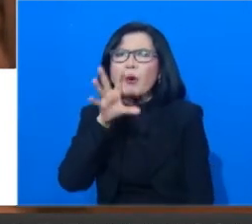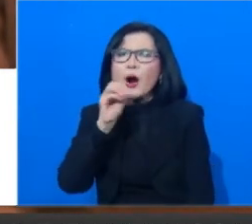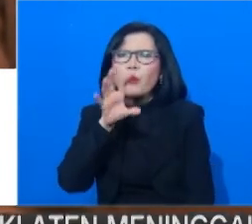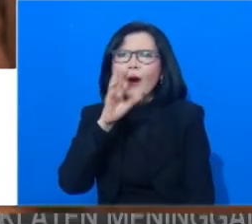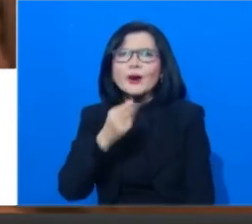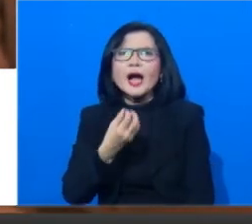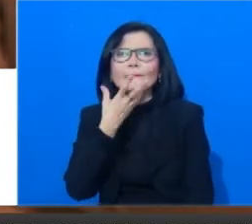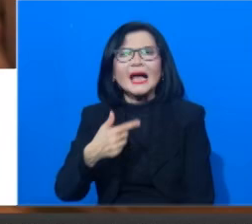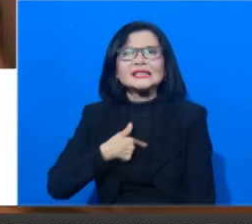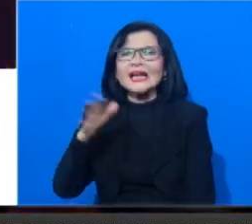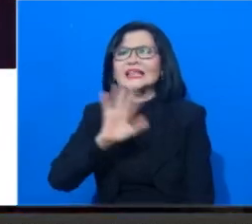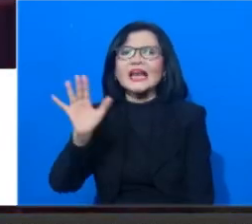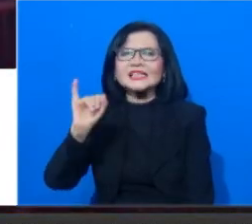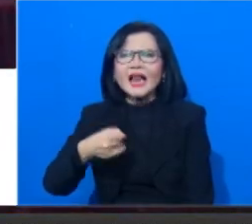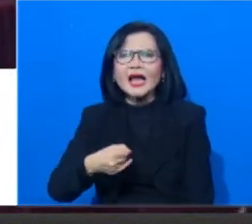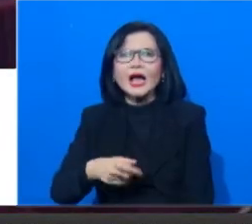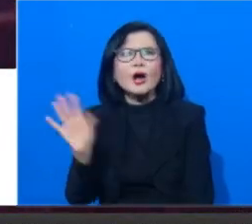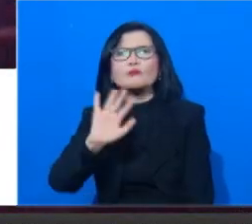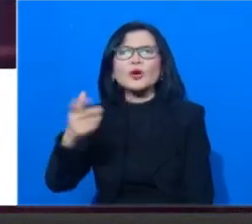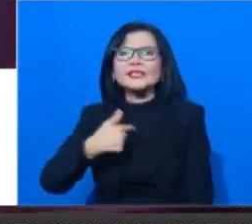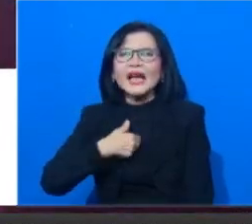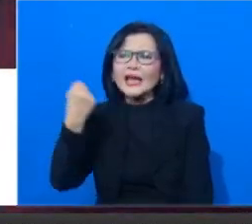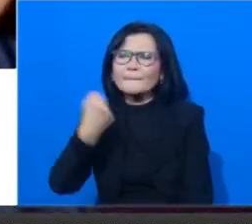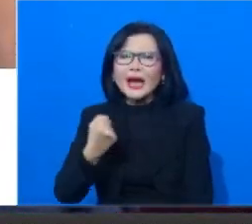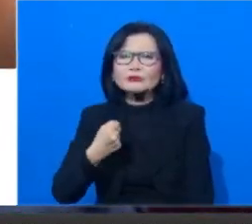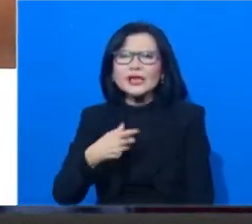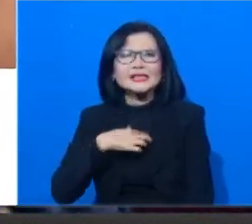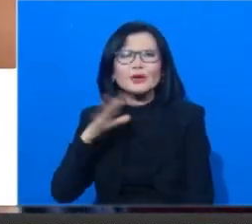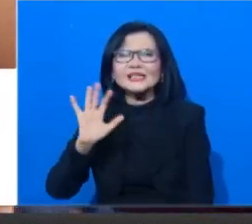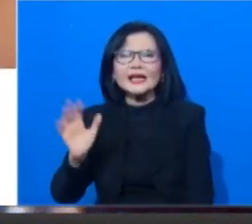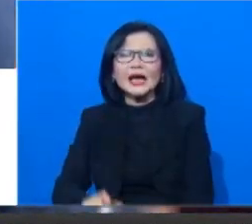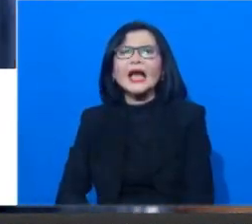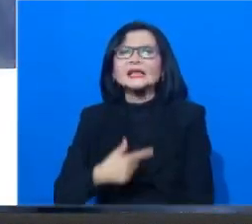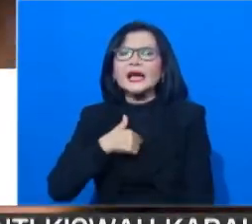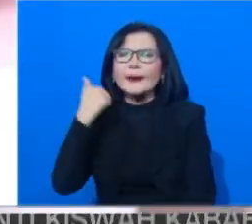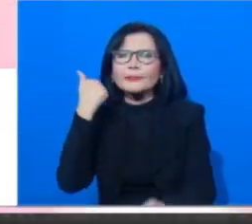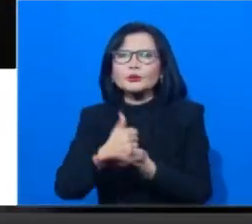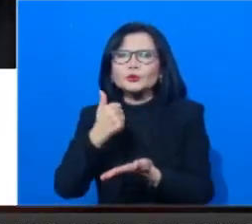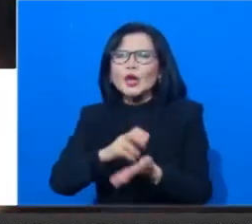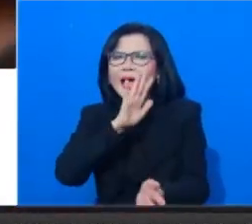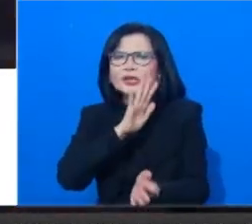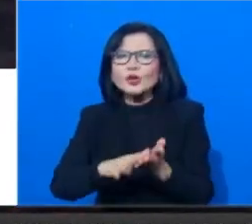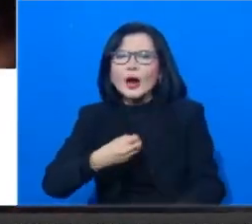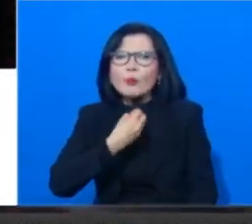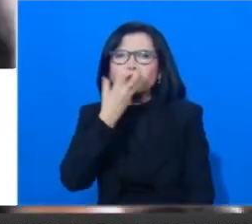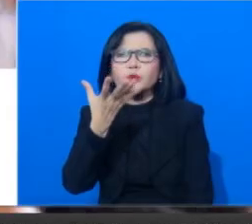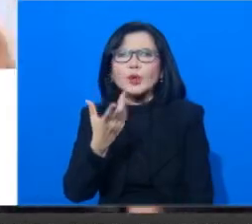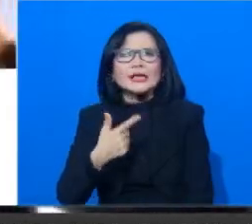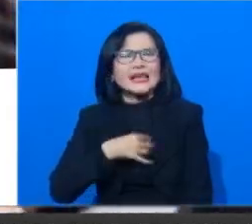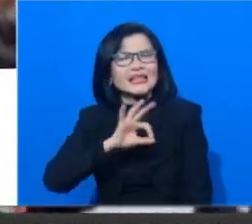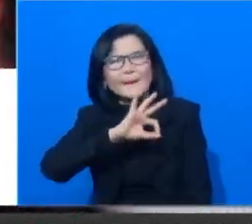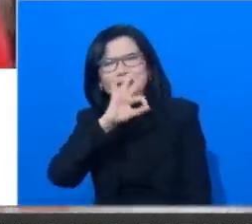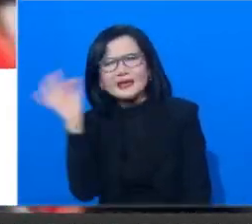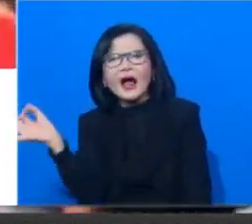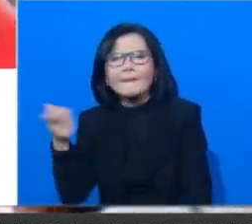memberikan suara saya tidak bersalah bukan saya pelakunya itu aksi spontan atau seperti apa itu benar-benar aksi spontan saya saya sama sekali tidak pernah Mer rencanakan